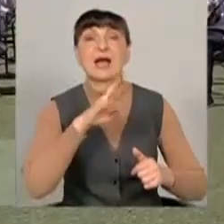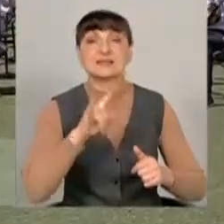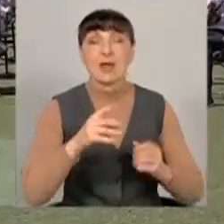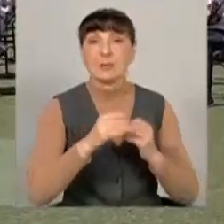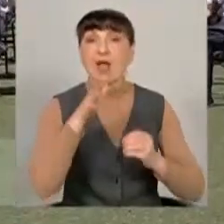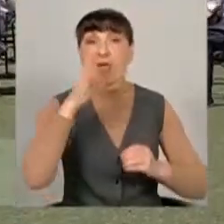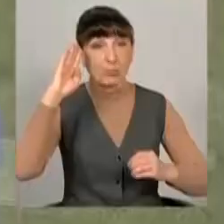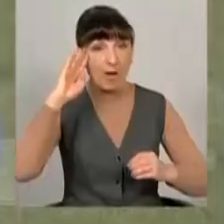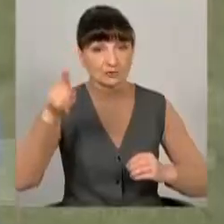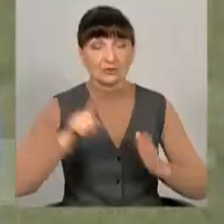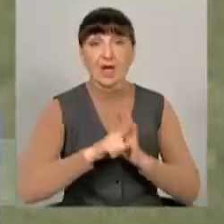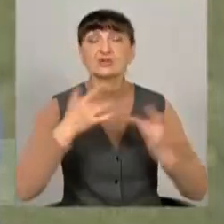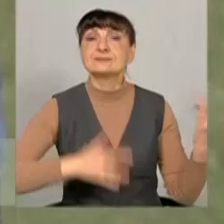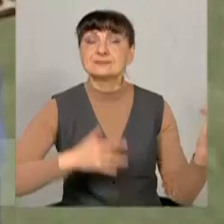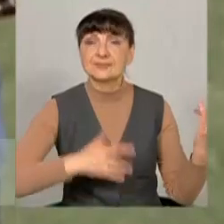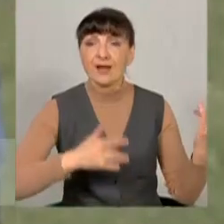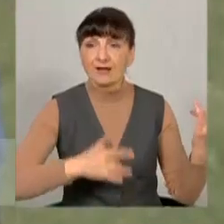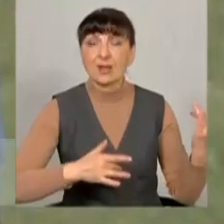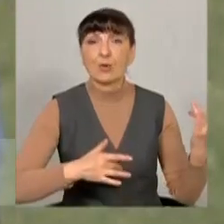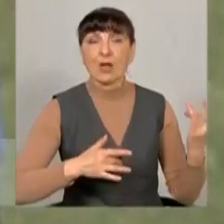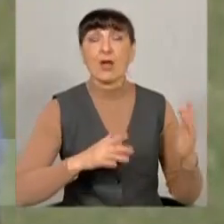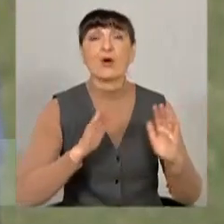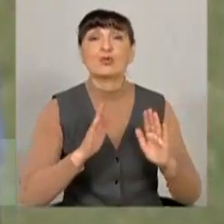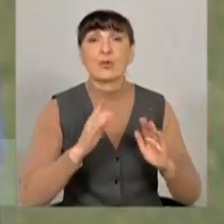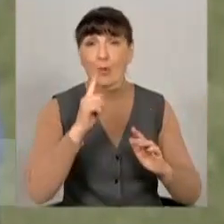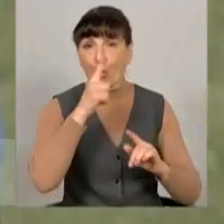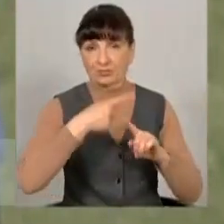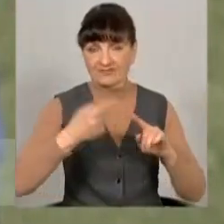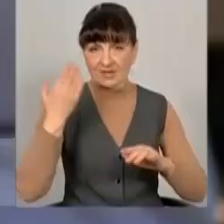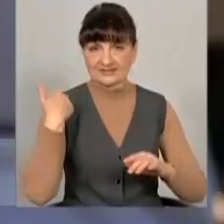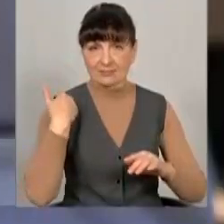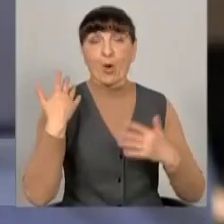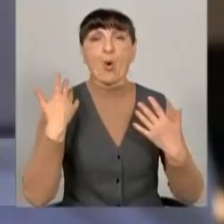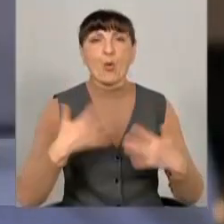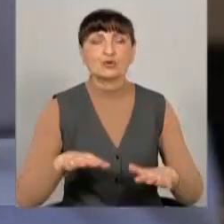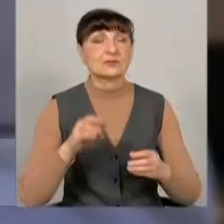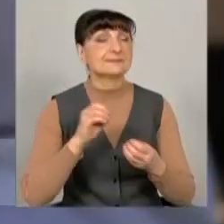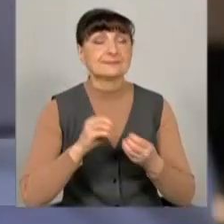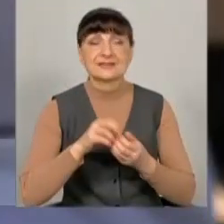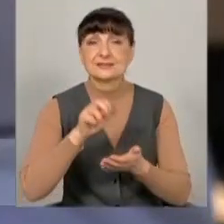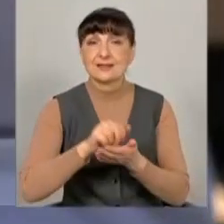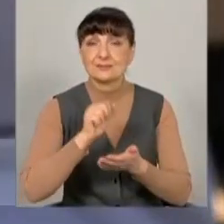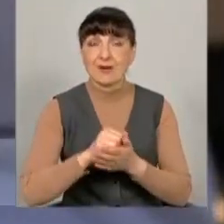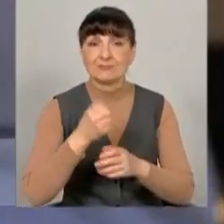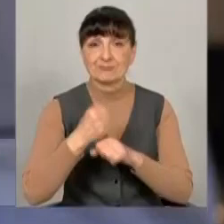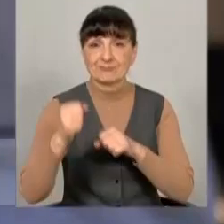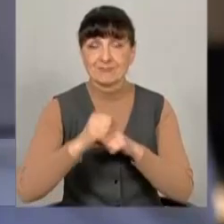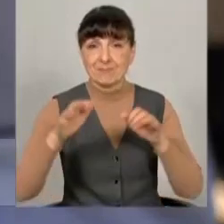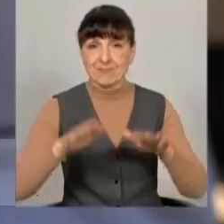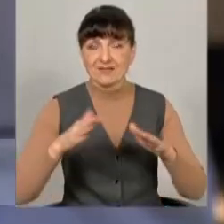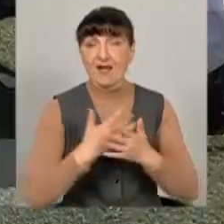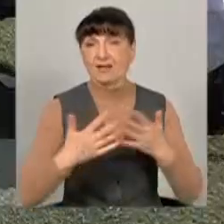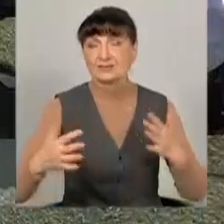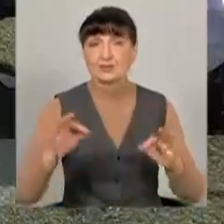Дамир Абдрахманов начал играть на национальном инструменте всего полтора года назад, но уже неоднократно занимал призовые места в